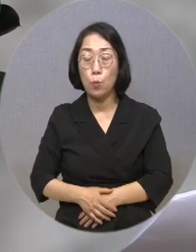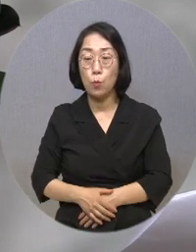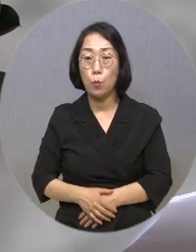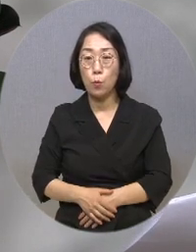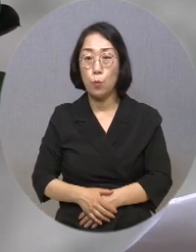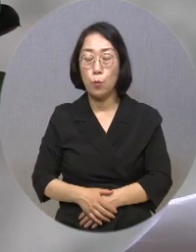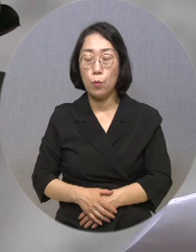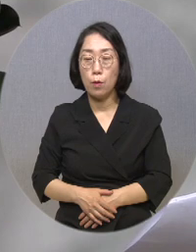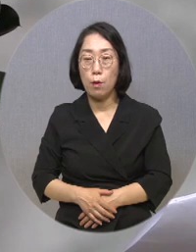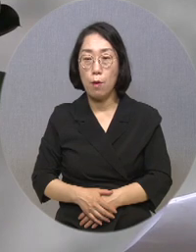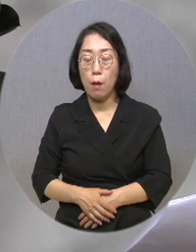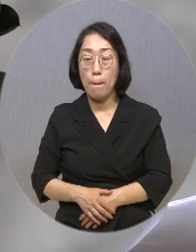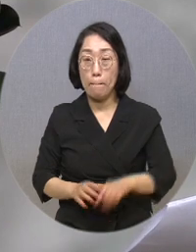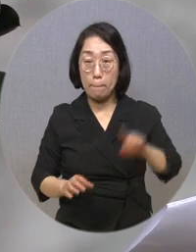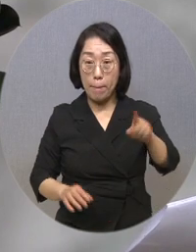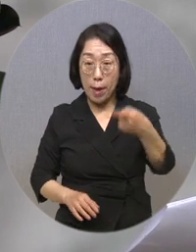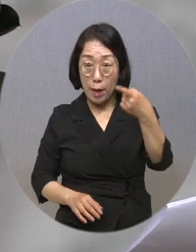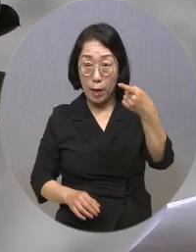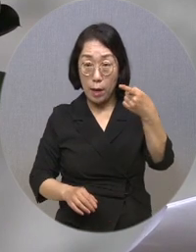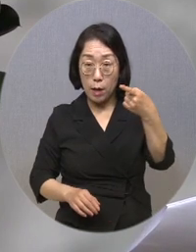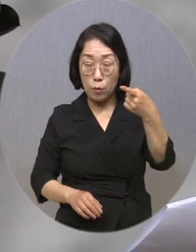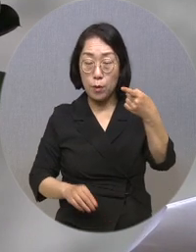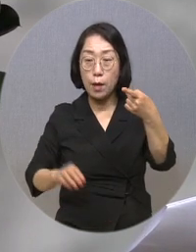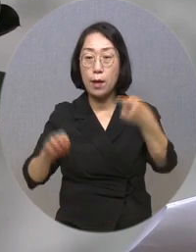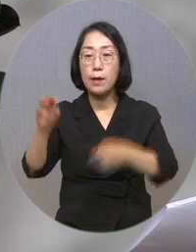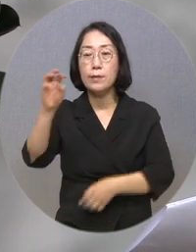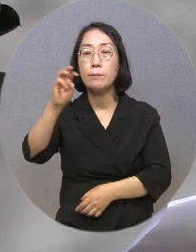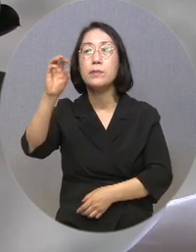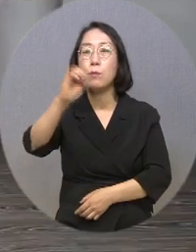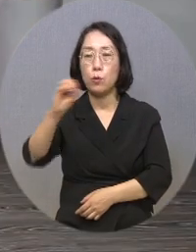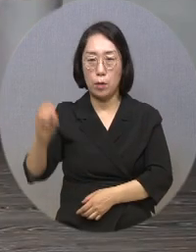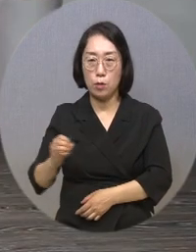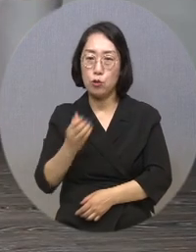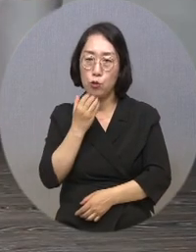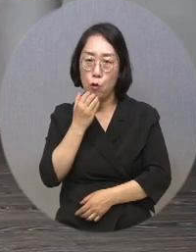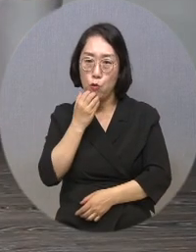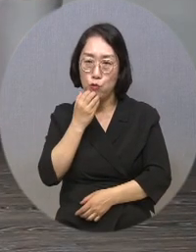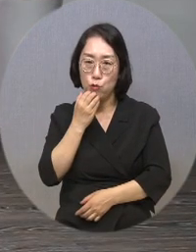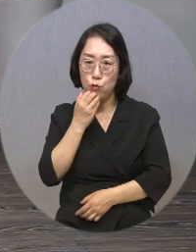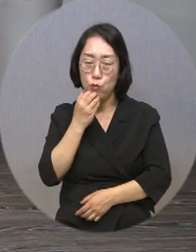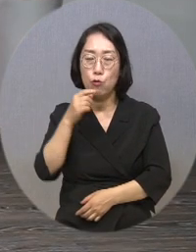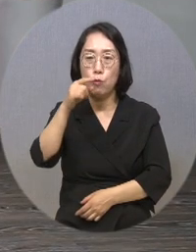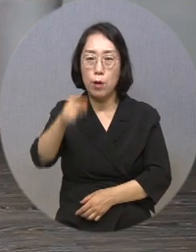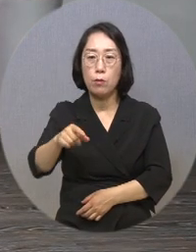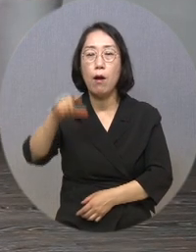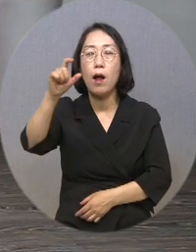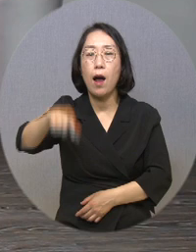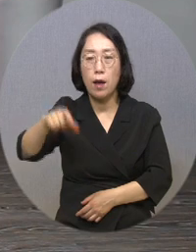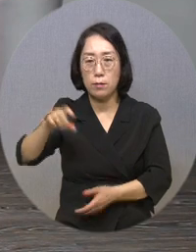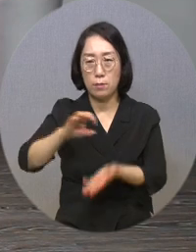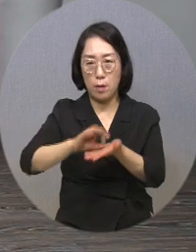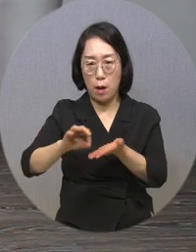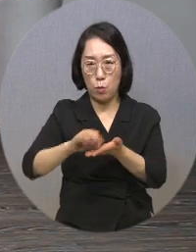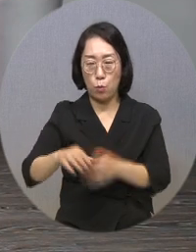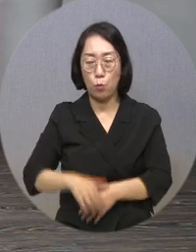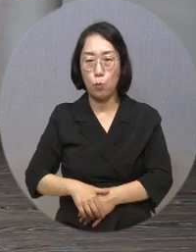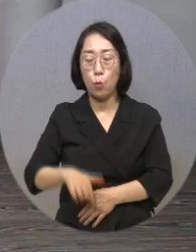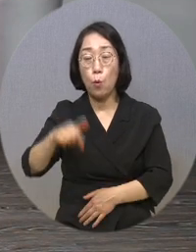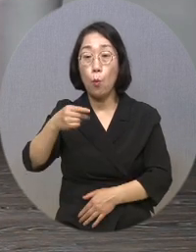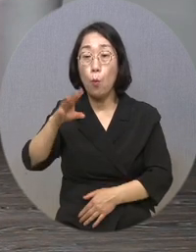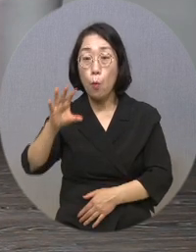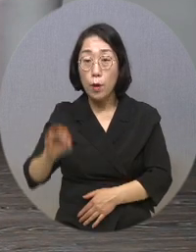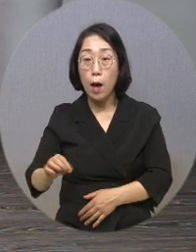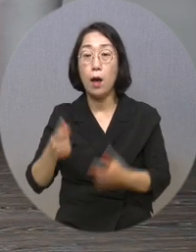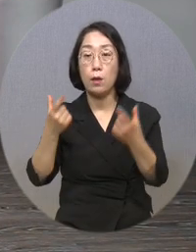100%에서 30%를 서울시에서 쓰고 있습니다. 그건 맞습니다. 근데 저는 고양시는 더 심각하다고 볼 수